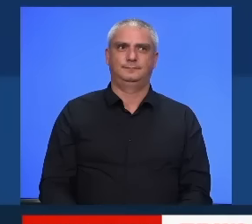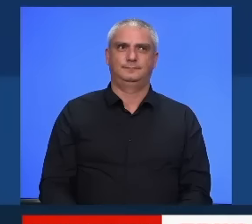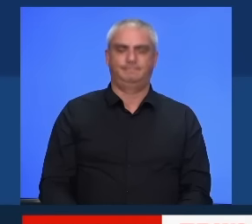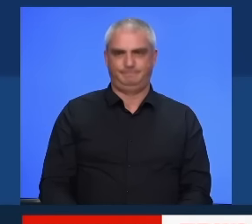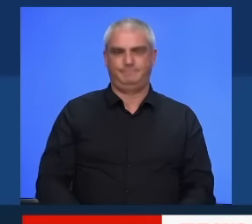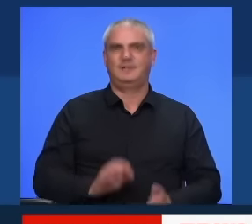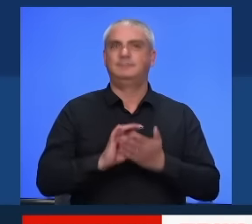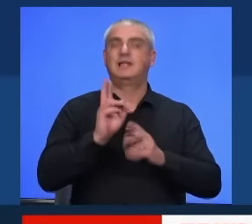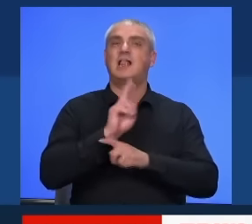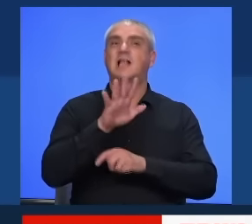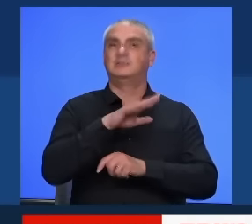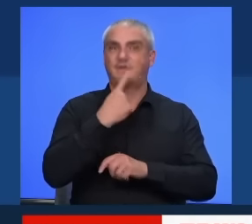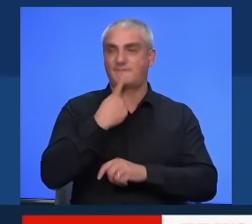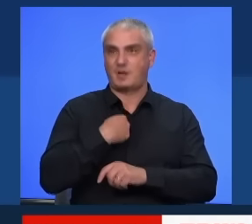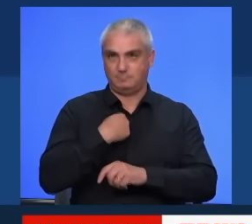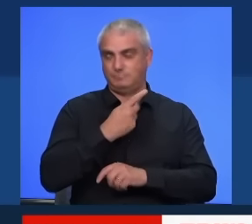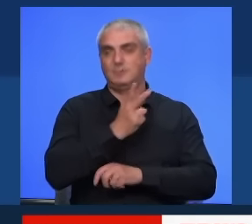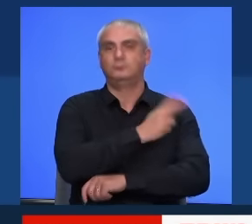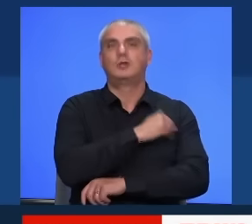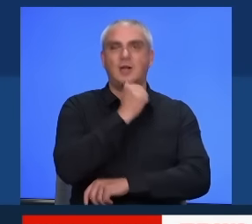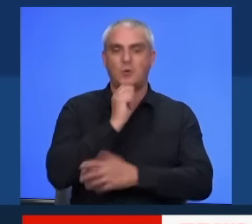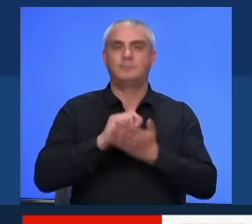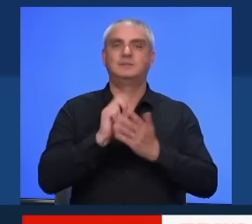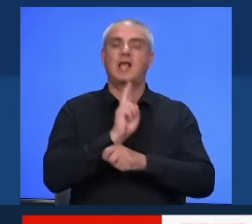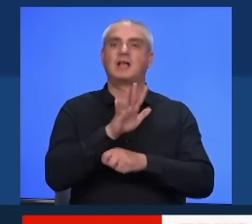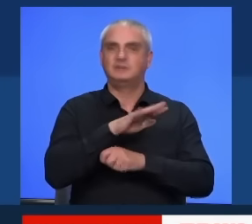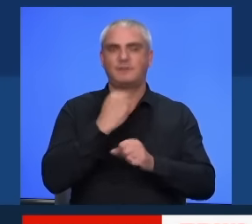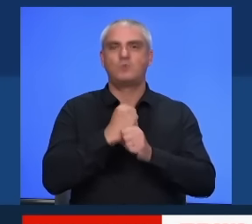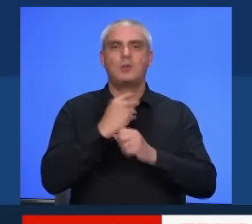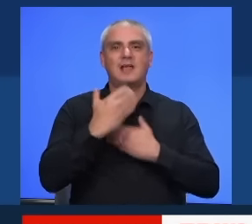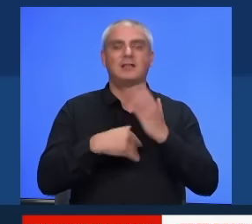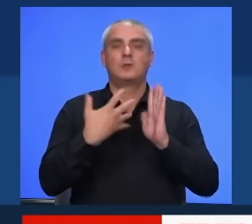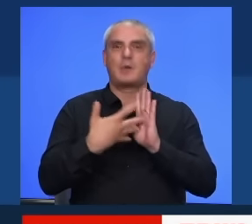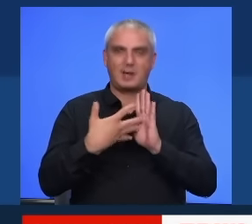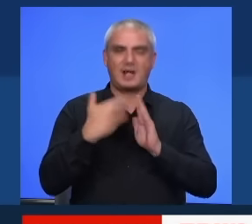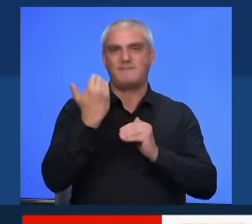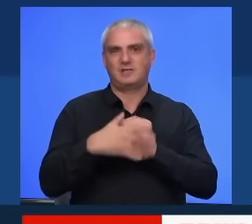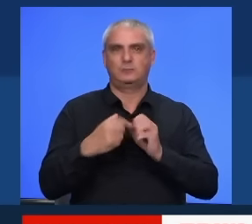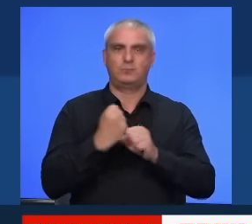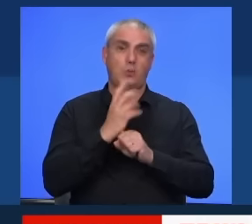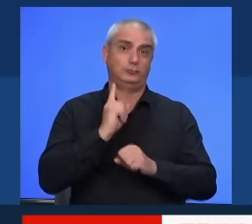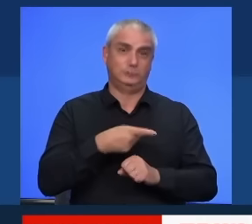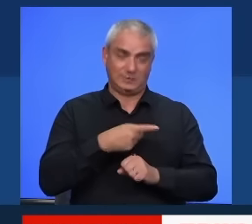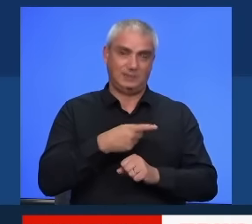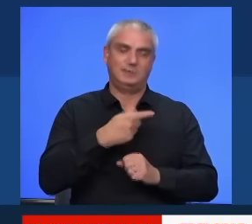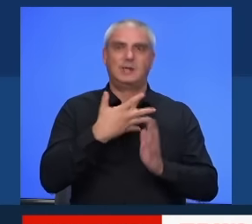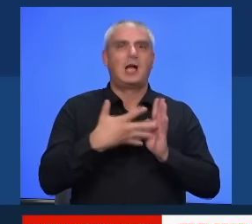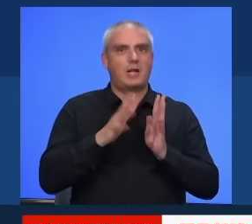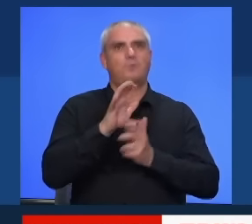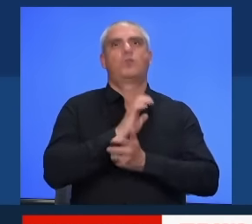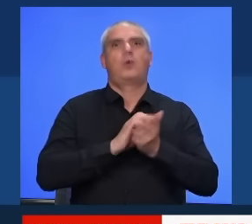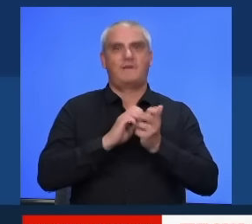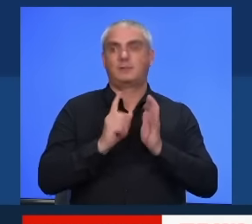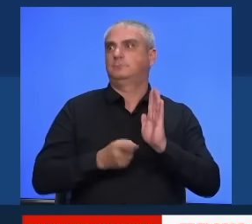מהמשרד להגנת הסביבה נמסר בתגובה. המשטרה הירוקה במשרד להגנת הסביבה פועלת לקידום החקירה ולסיום הפעולות הנלוות. מדובר בחקירה מורכבת ואף